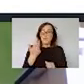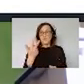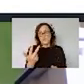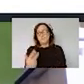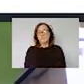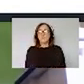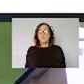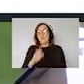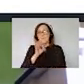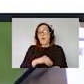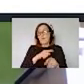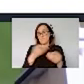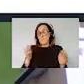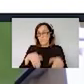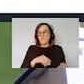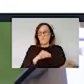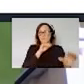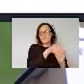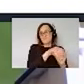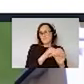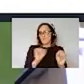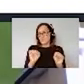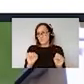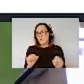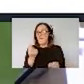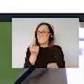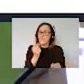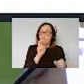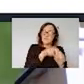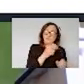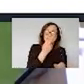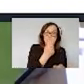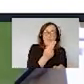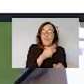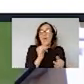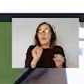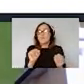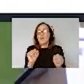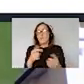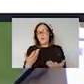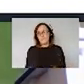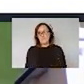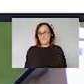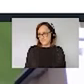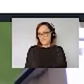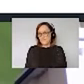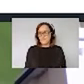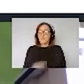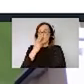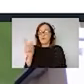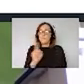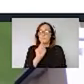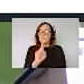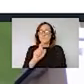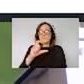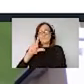Państwo też mogli wziąć udział i na chwilę włączyć i zobaczyć, jak to działa. Też zobaczymy, jak będzie działał nam tutaj klik i czy